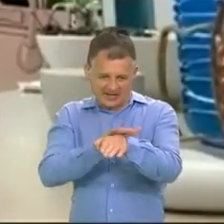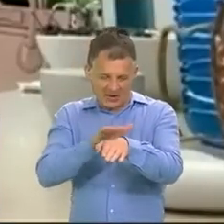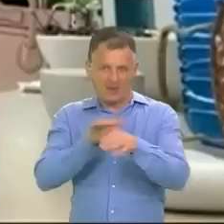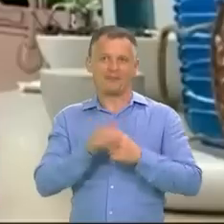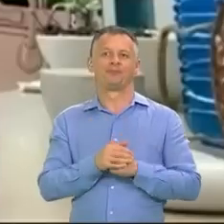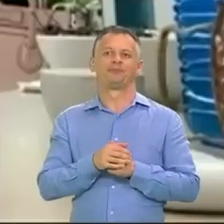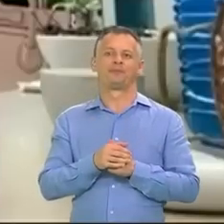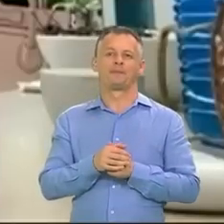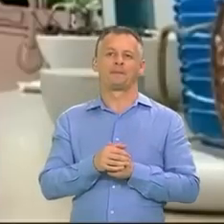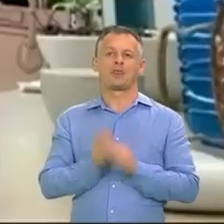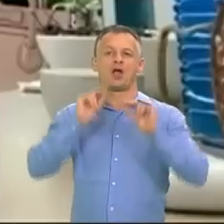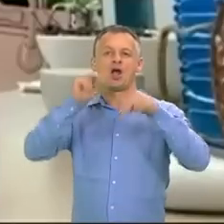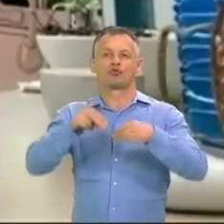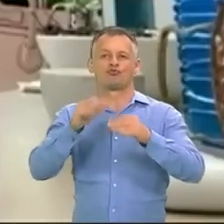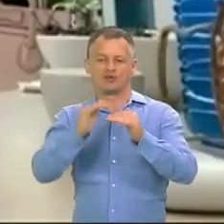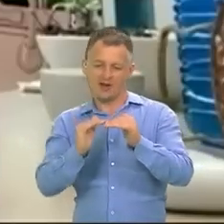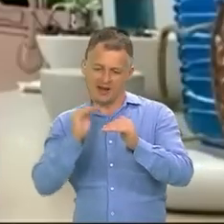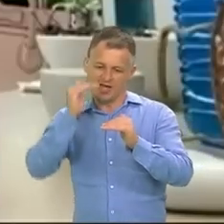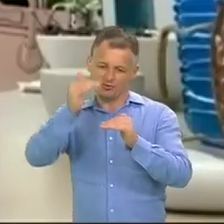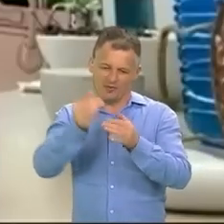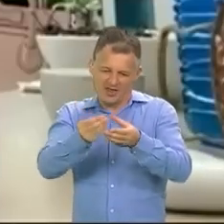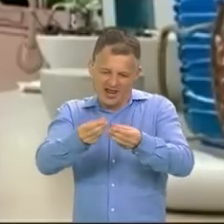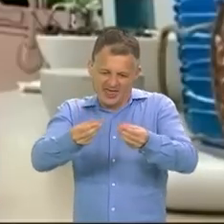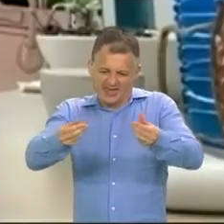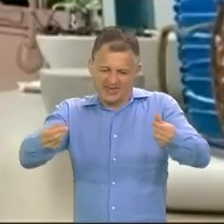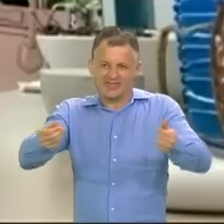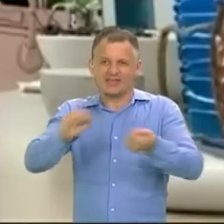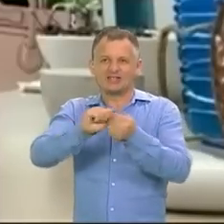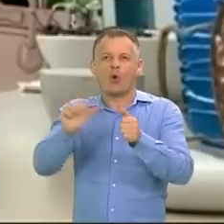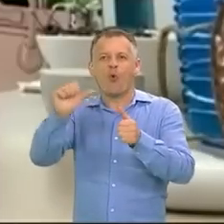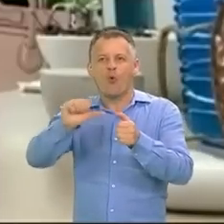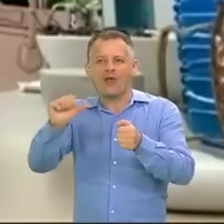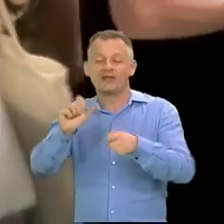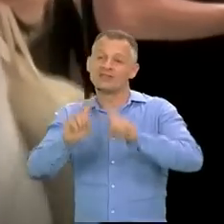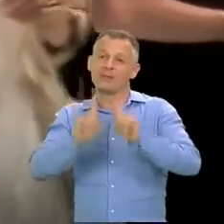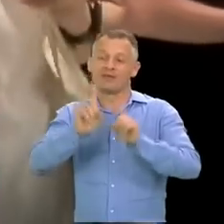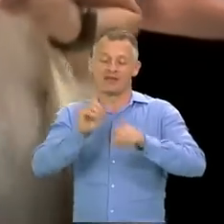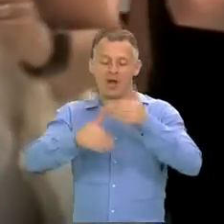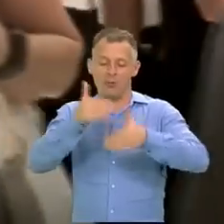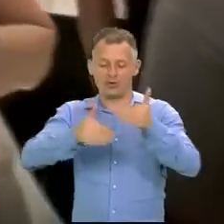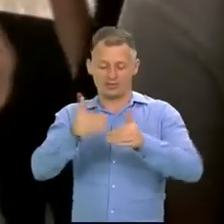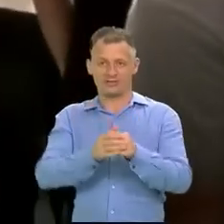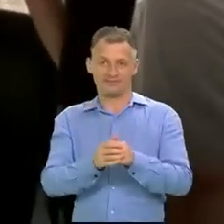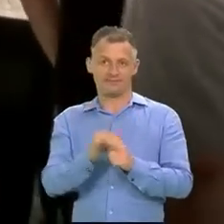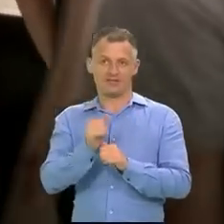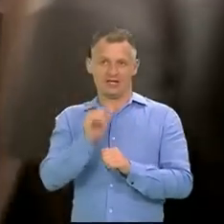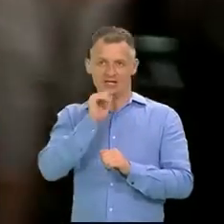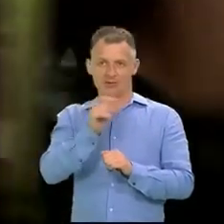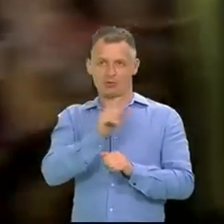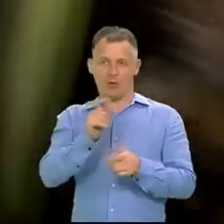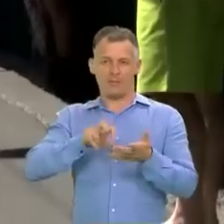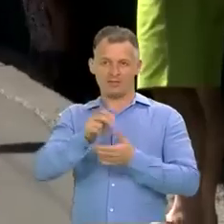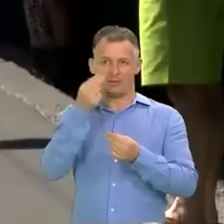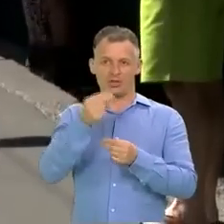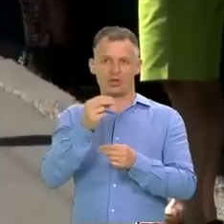se ajunge la suprafață o parte lichidă, uneori uleioasă, depinde de compoziția topicului. Nimic nu a mers bine în ultimele zile cu cod roșu de